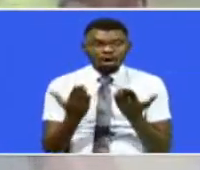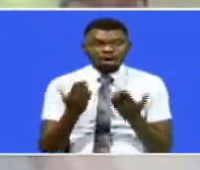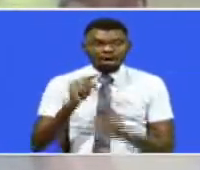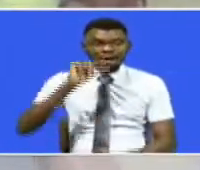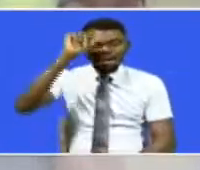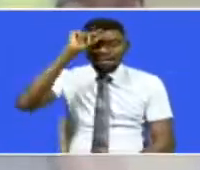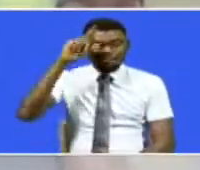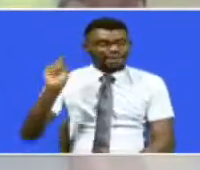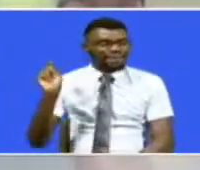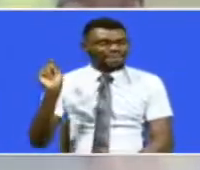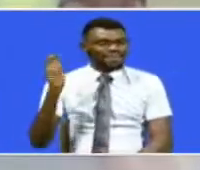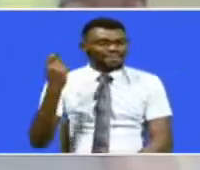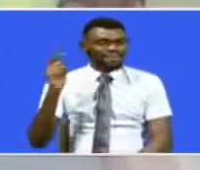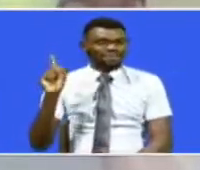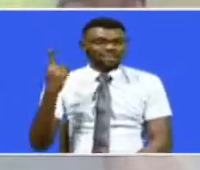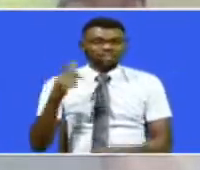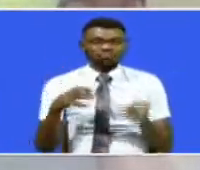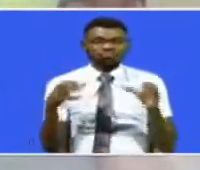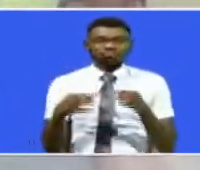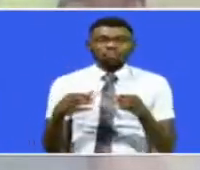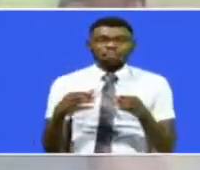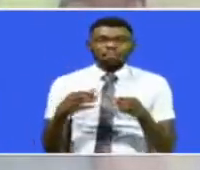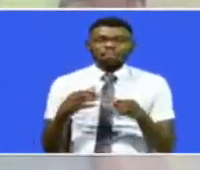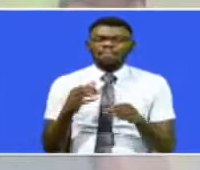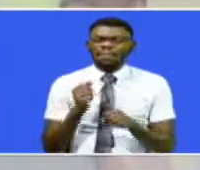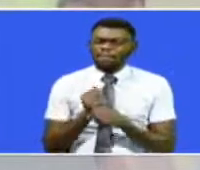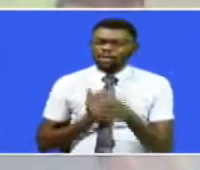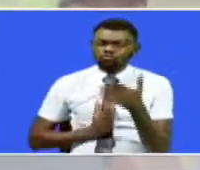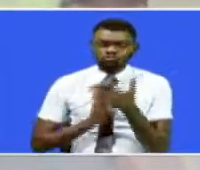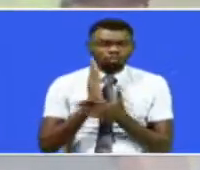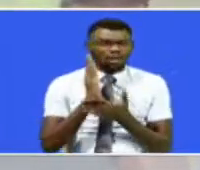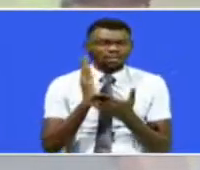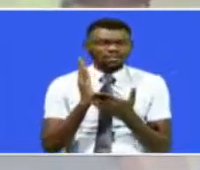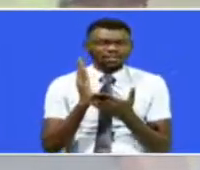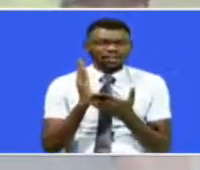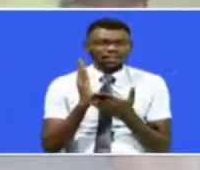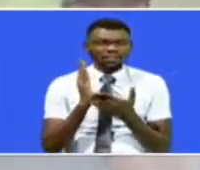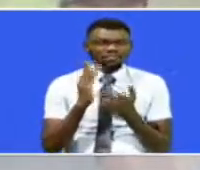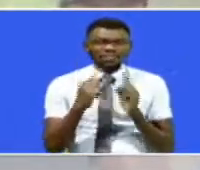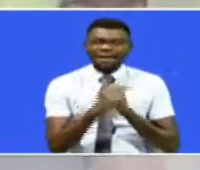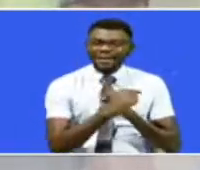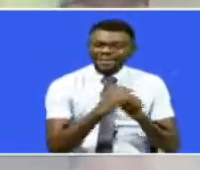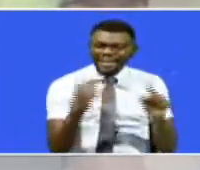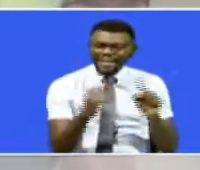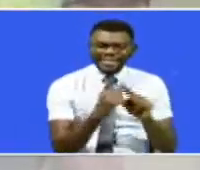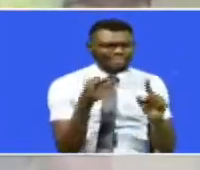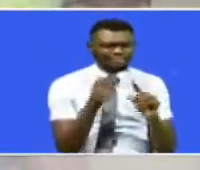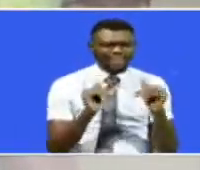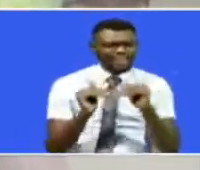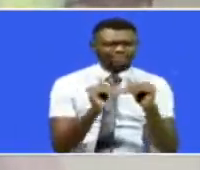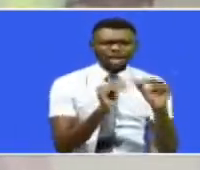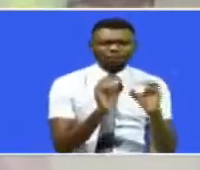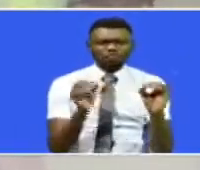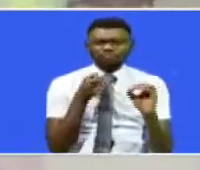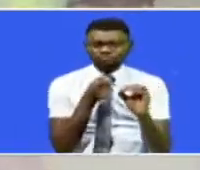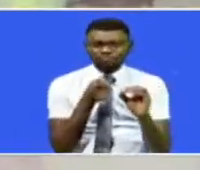Kenya Kwanza itahakikisha ya kwamba mambo ya extrajudicial